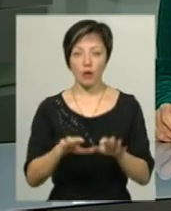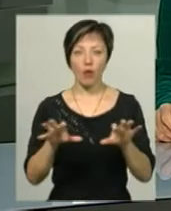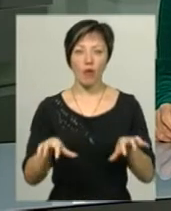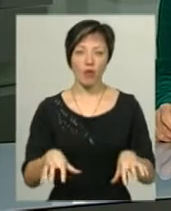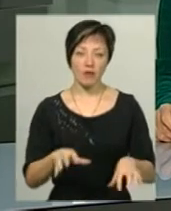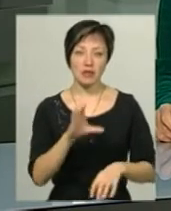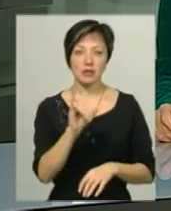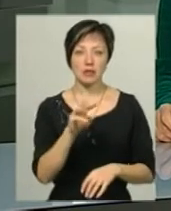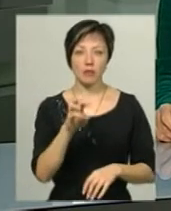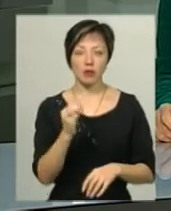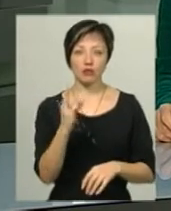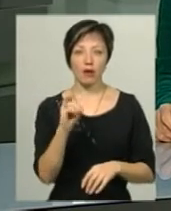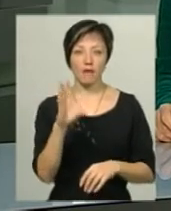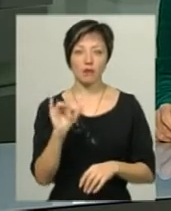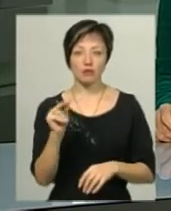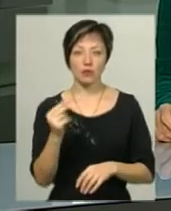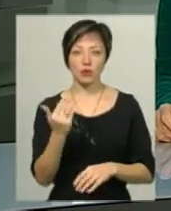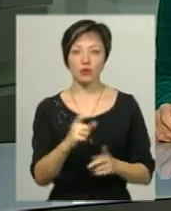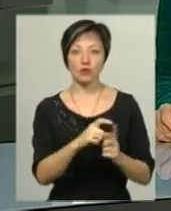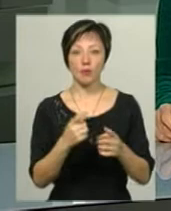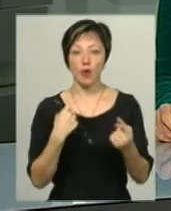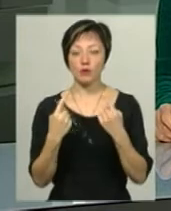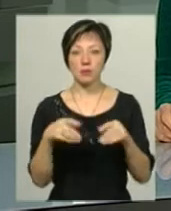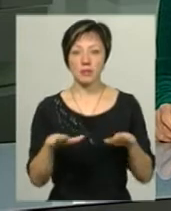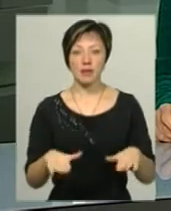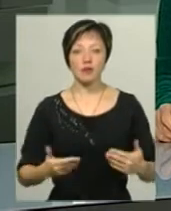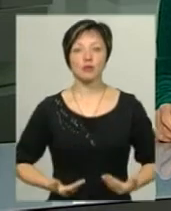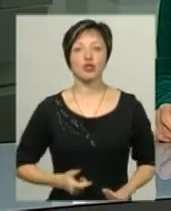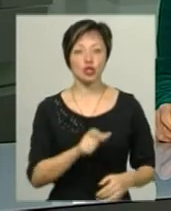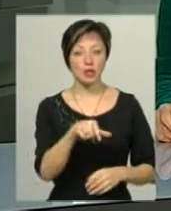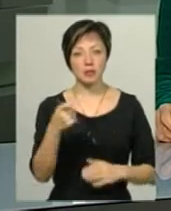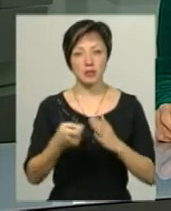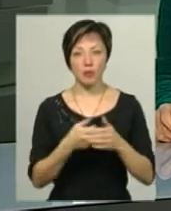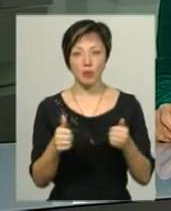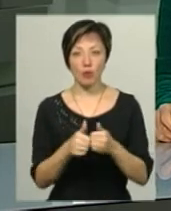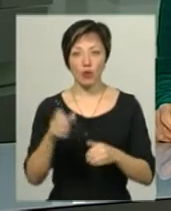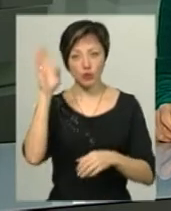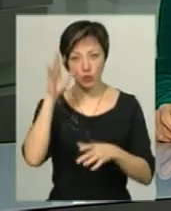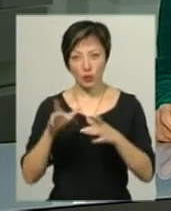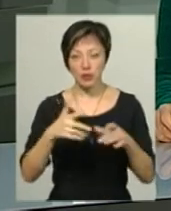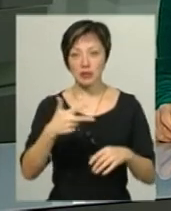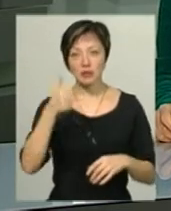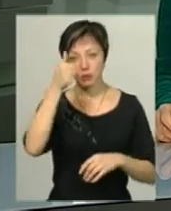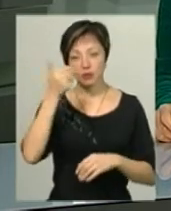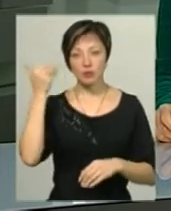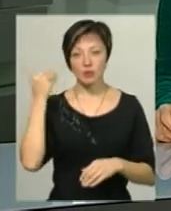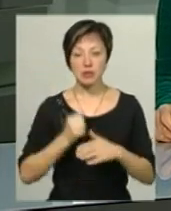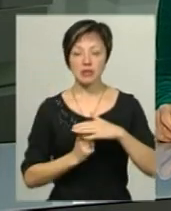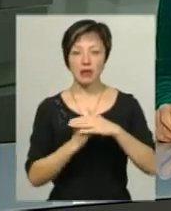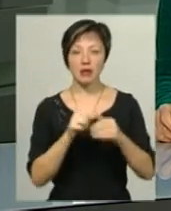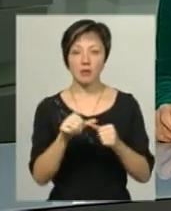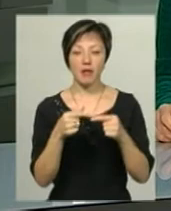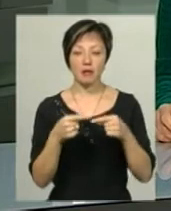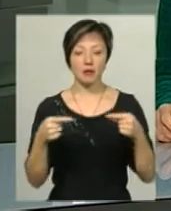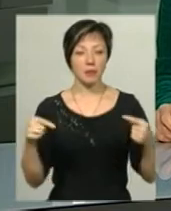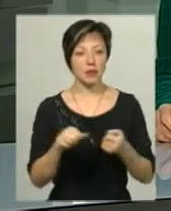міста Михайло Сімашкевич. За його словами, у розмові з місцевими жителями дізнались, поряд з озером 30 років тому був склад з паливомастильними